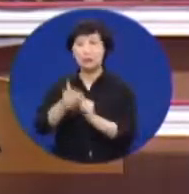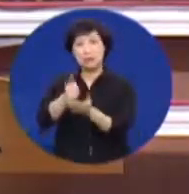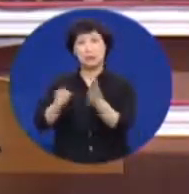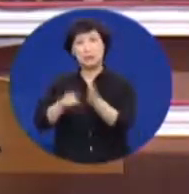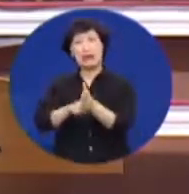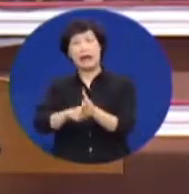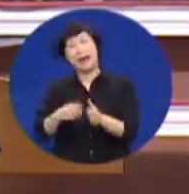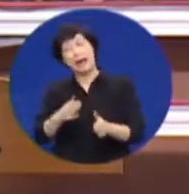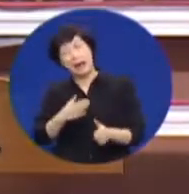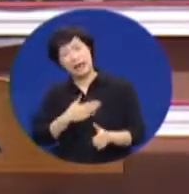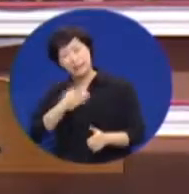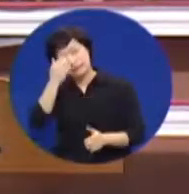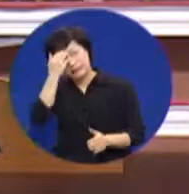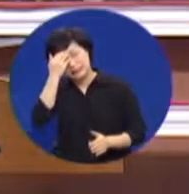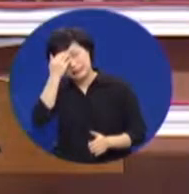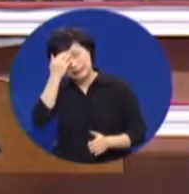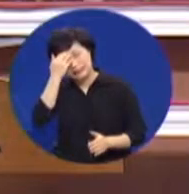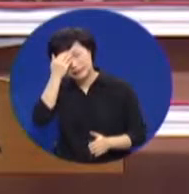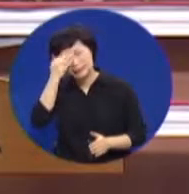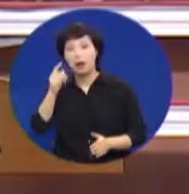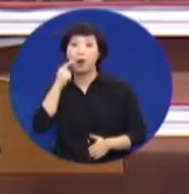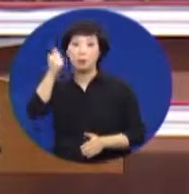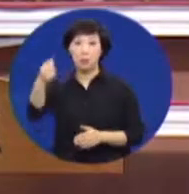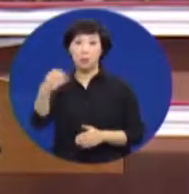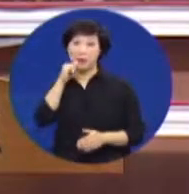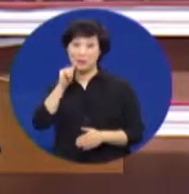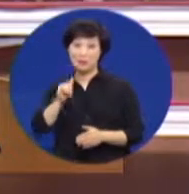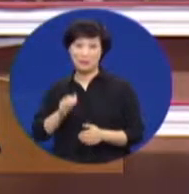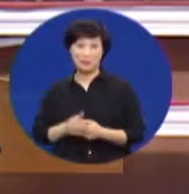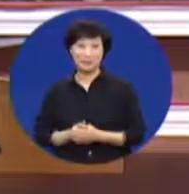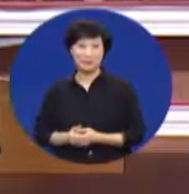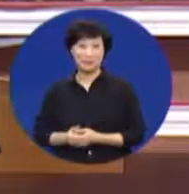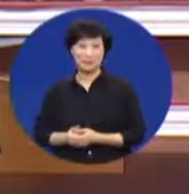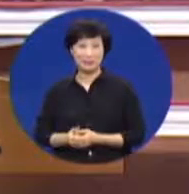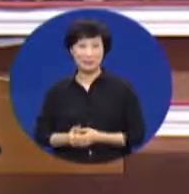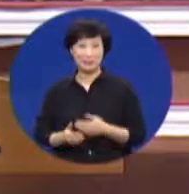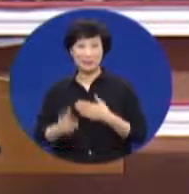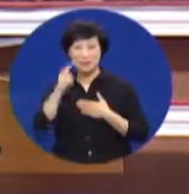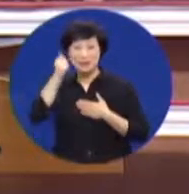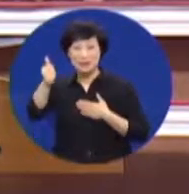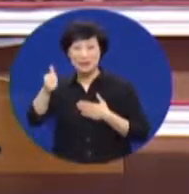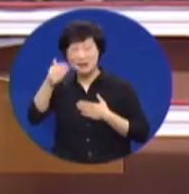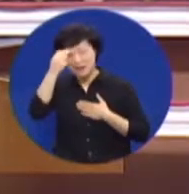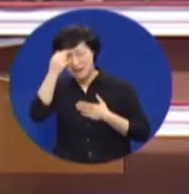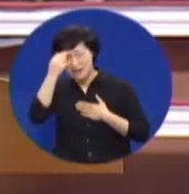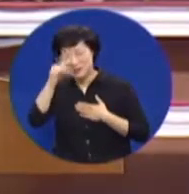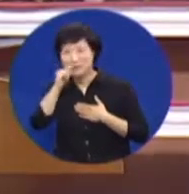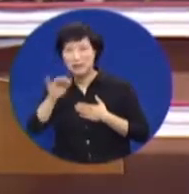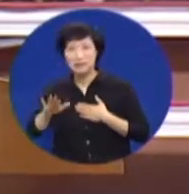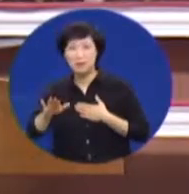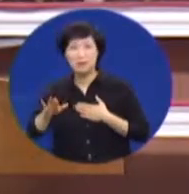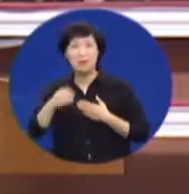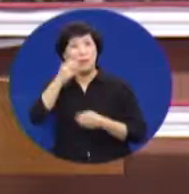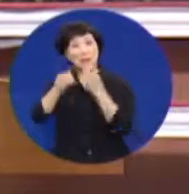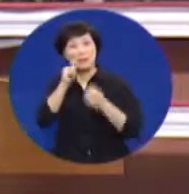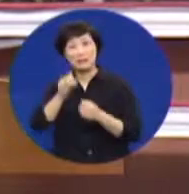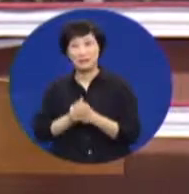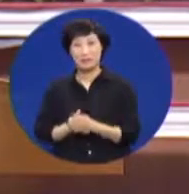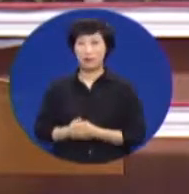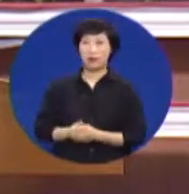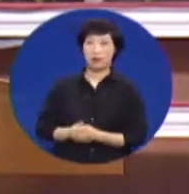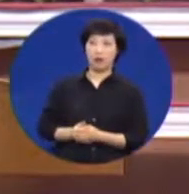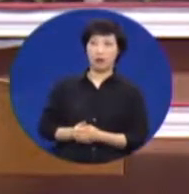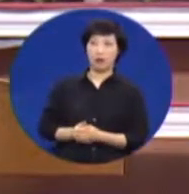나를 이렇게 답답하게 한다냐? 나를 이렇게 답답하게 한다니?